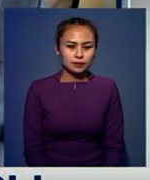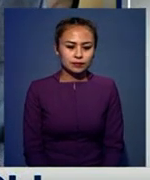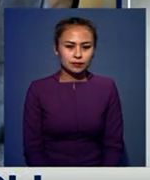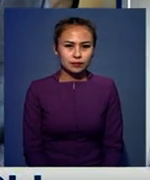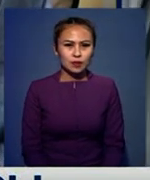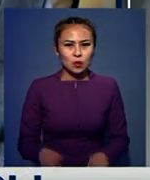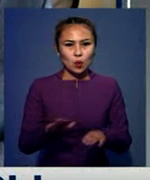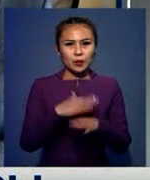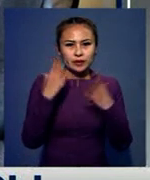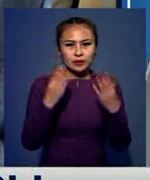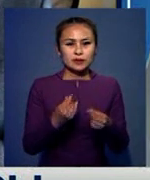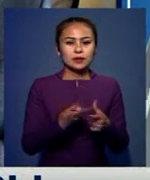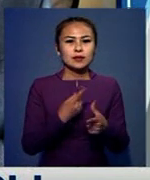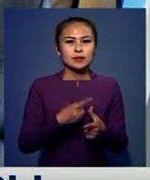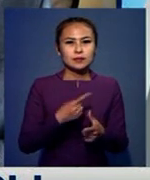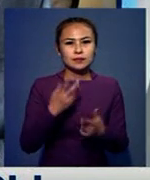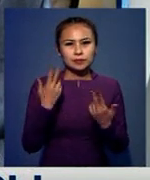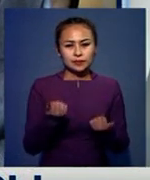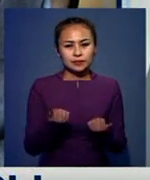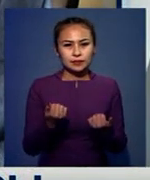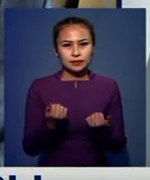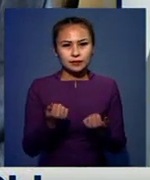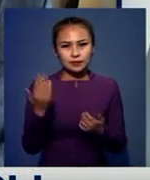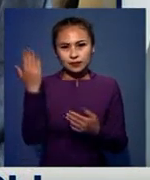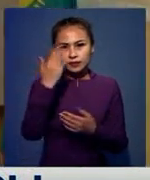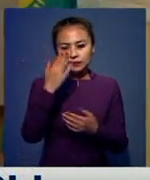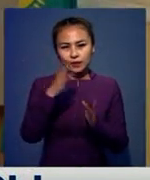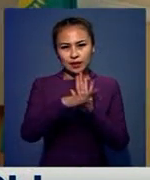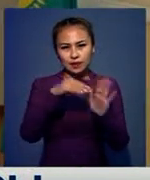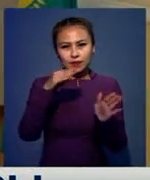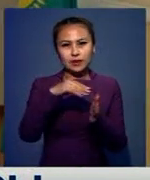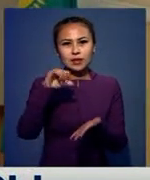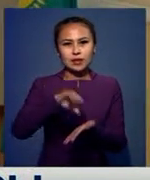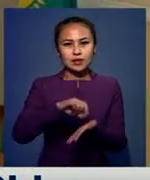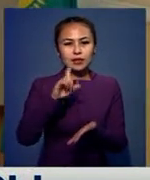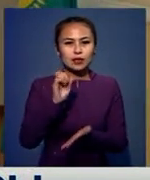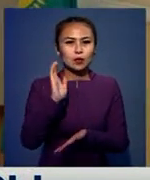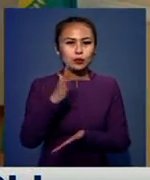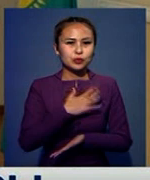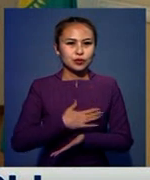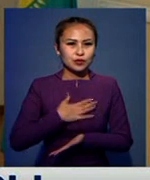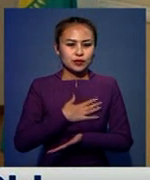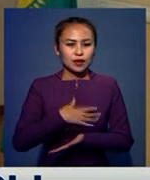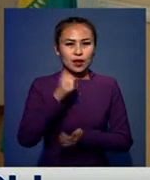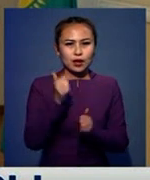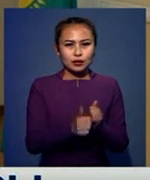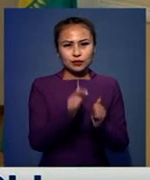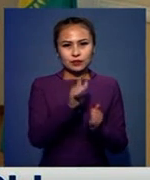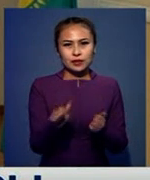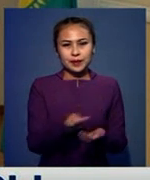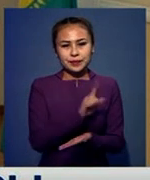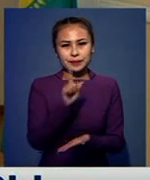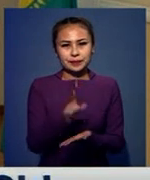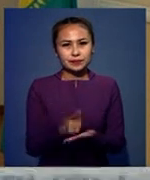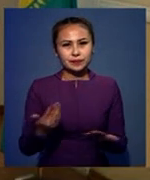Қайырлы күн, Әнуарбек. Қайырлы күн, қазақ елі. Сайлауға қатысу елінің ертеңіне алаңдайтын әрбір азаматтың парызы десек,